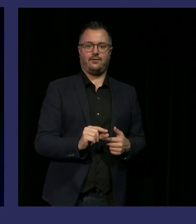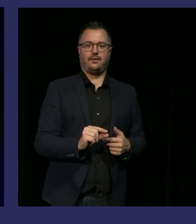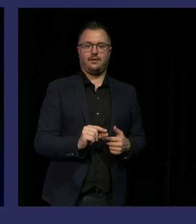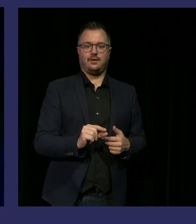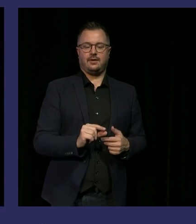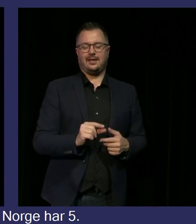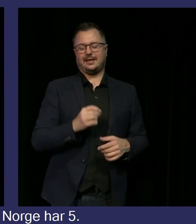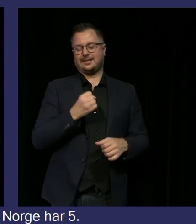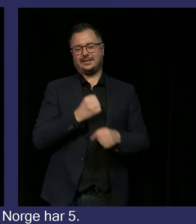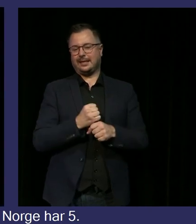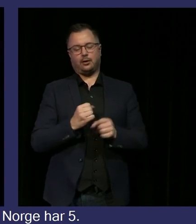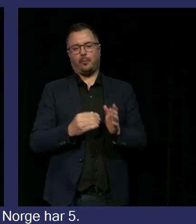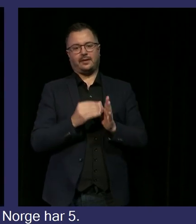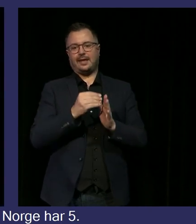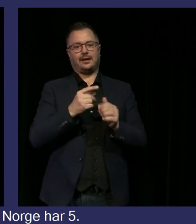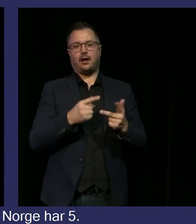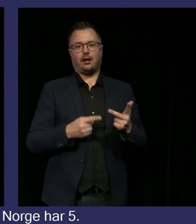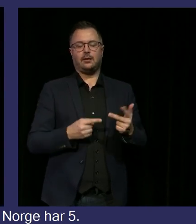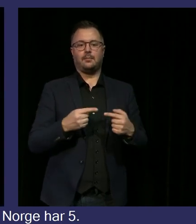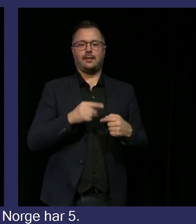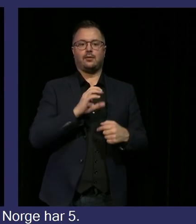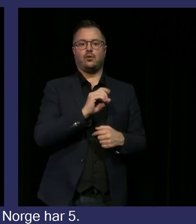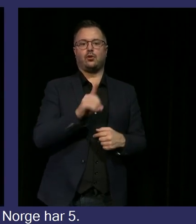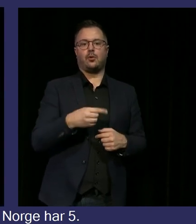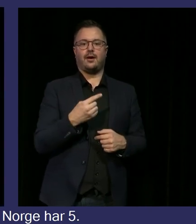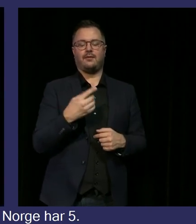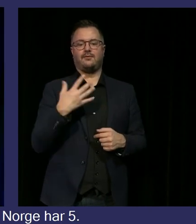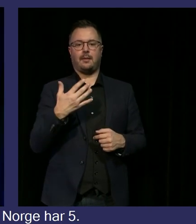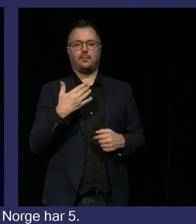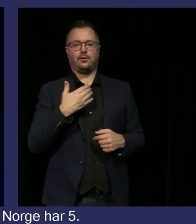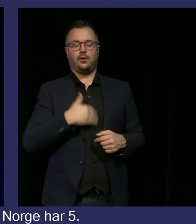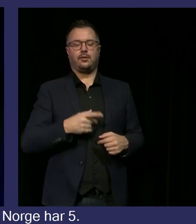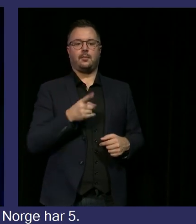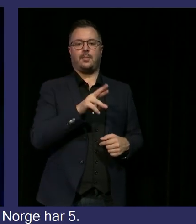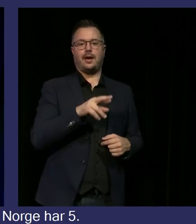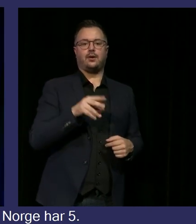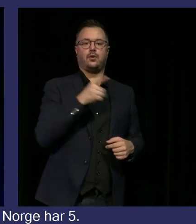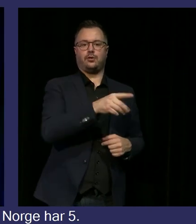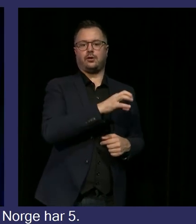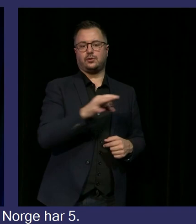helt oppdaterte tall, men 0,5 døde per 100 000 der. Norge har 5, Sverige